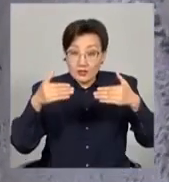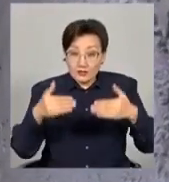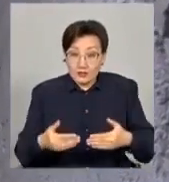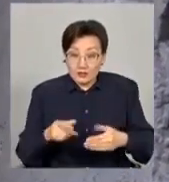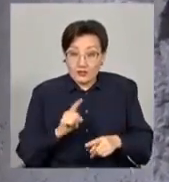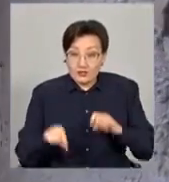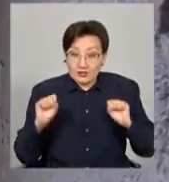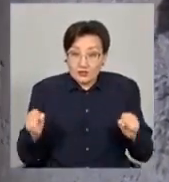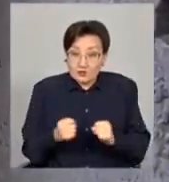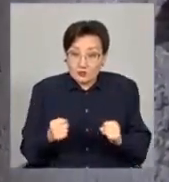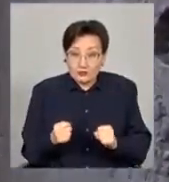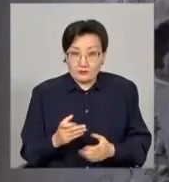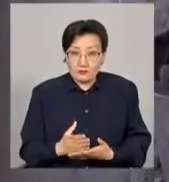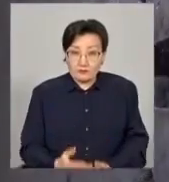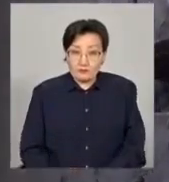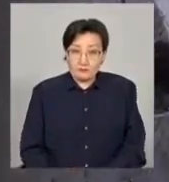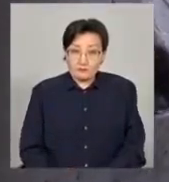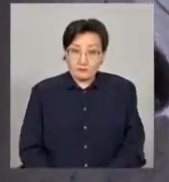кетеді.